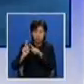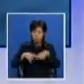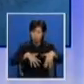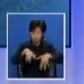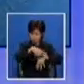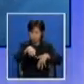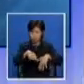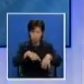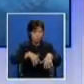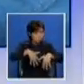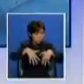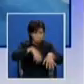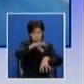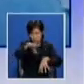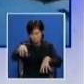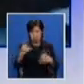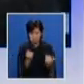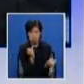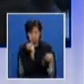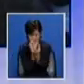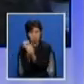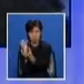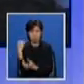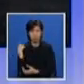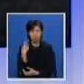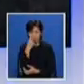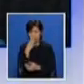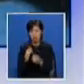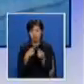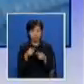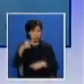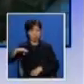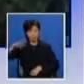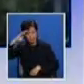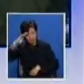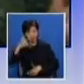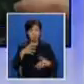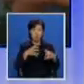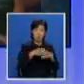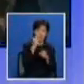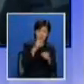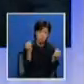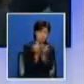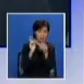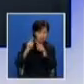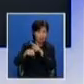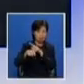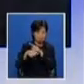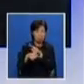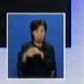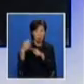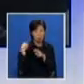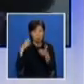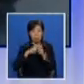ในชุมชนต่างๆก็ร้องเรียนเข้ามาครับขณะนี้พอมีการปะทะกันก็กระทบไปถึงเรื่องของสาธารณูปโภคบ้างนะครับเจ้าหน้า